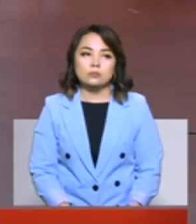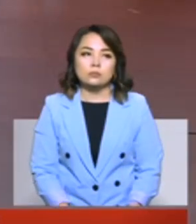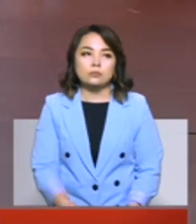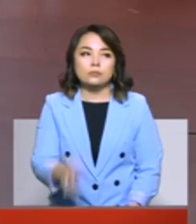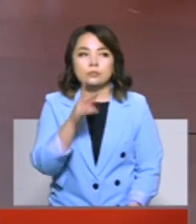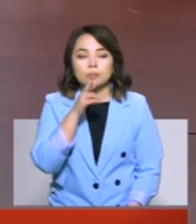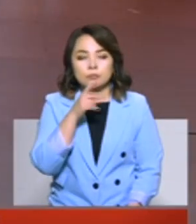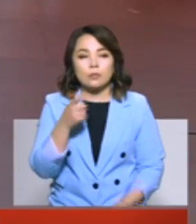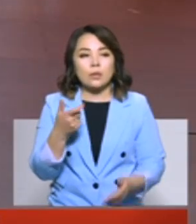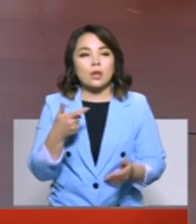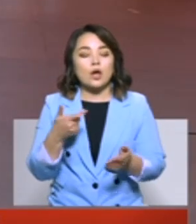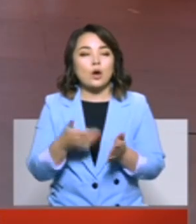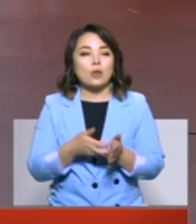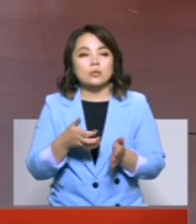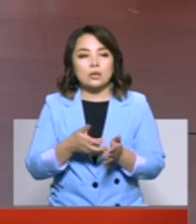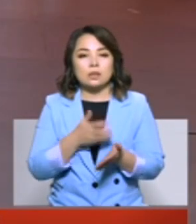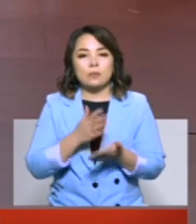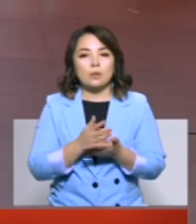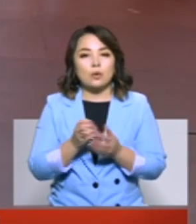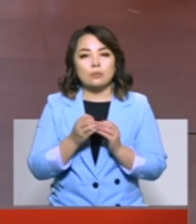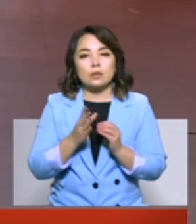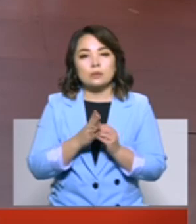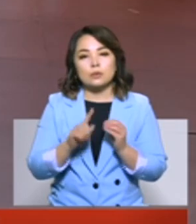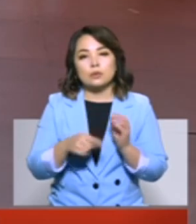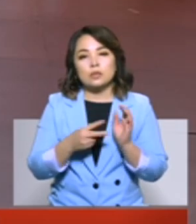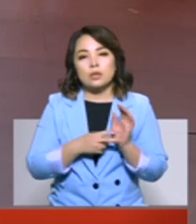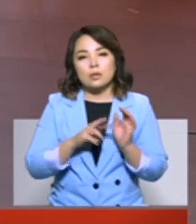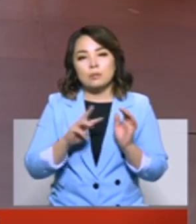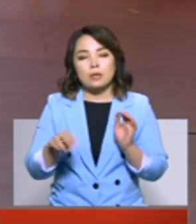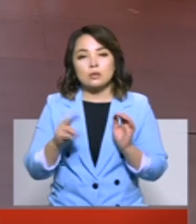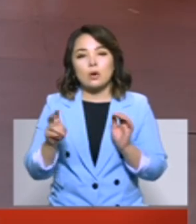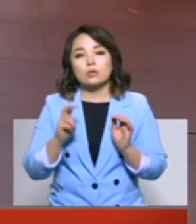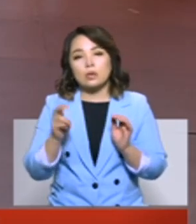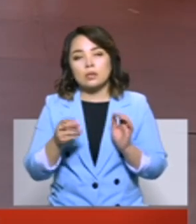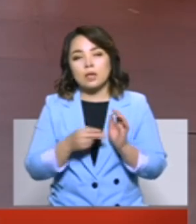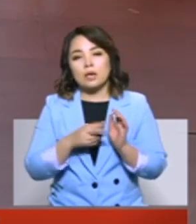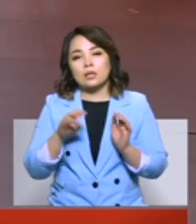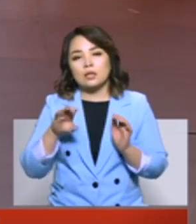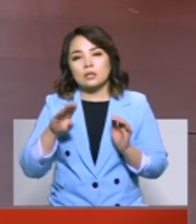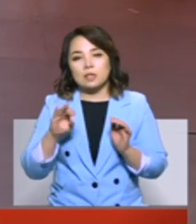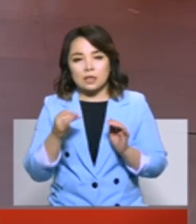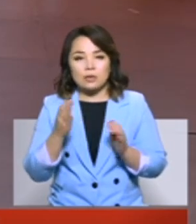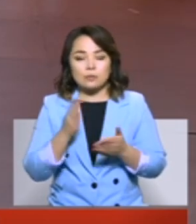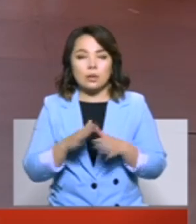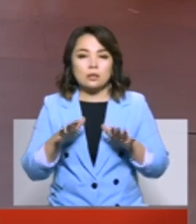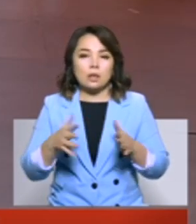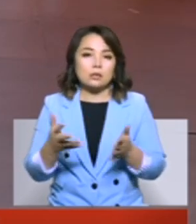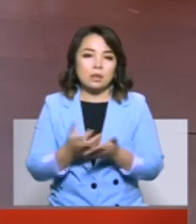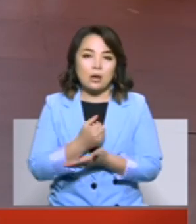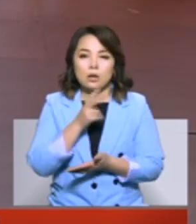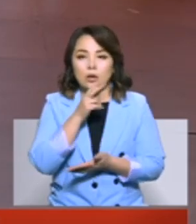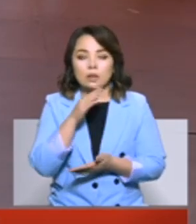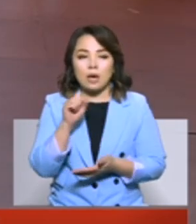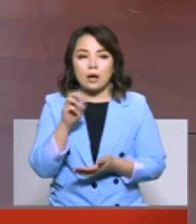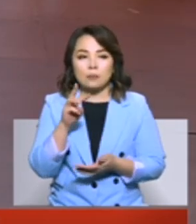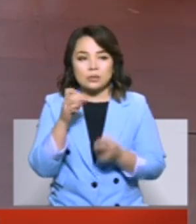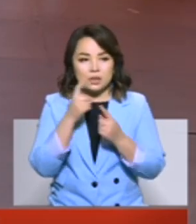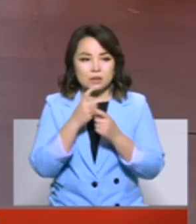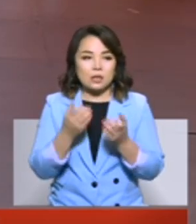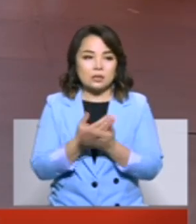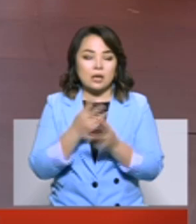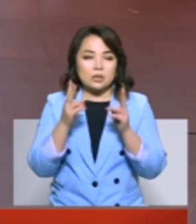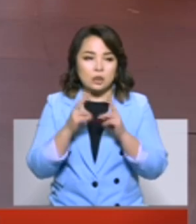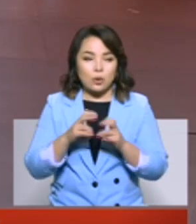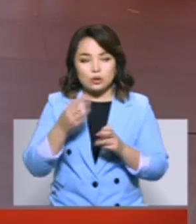Корея геологтары Қазақстанда құны 15.7 миллиард доллар болатын литий кен орнын тапты. Корея Таймстың хабарлауынша зерттеу